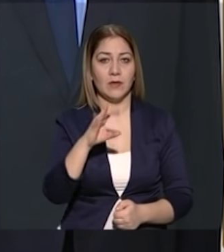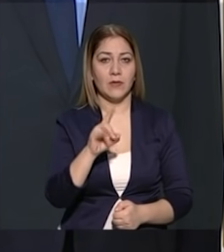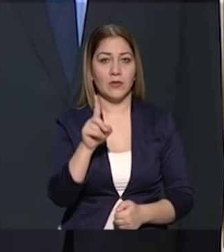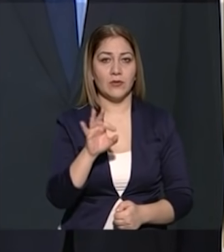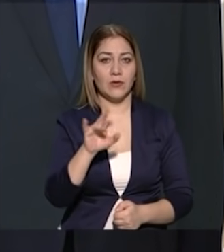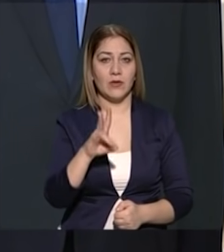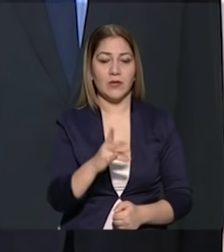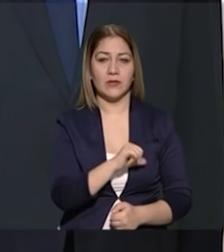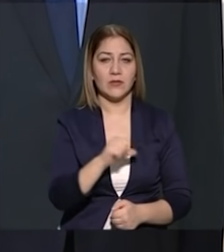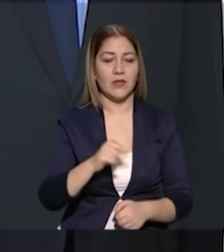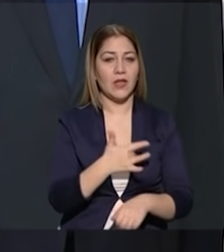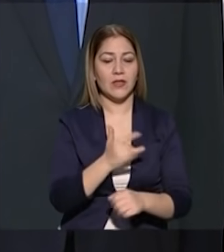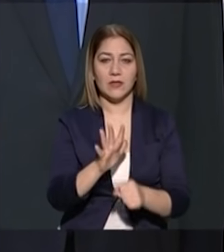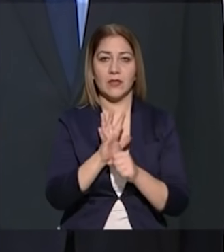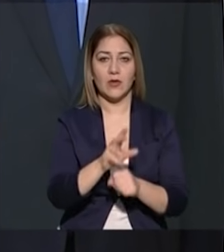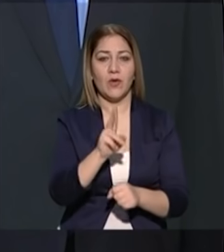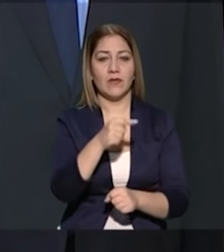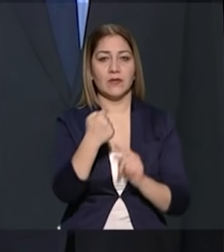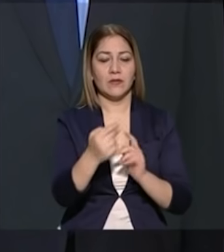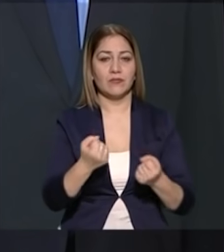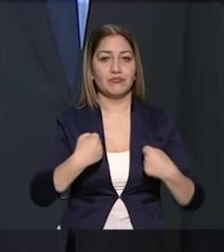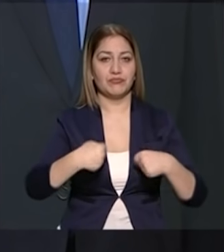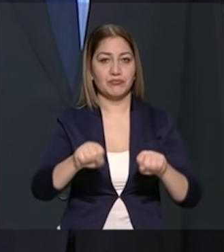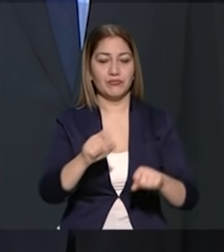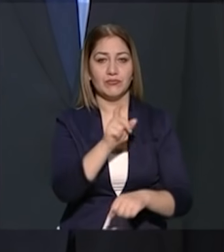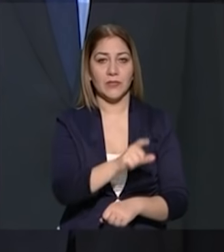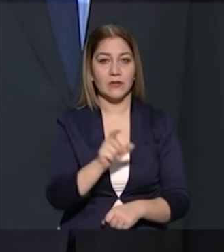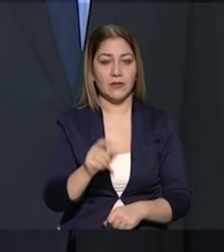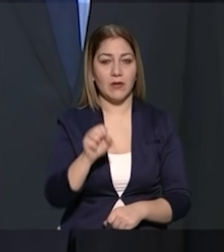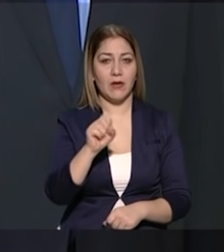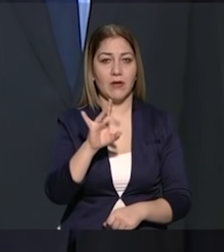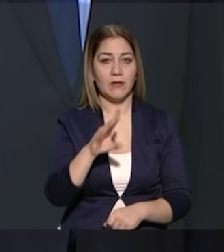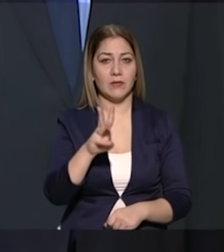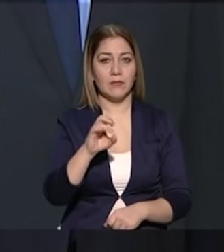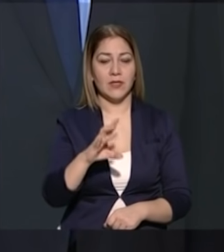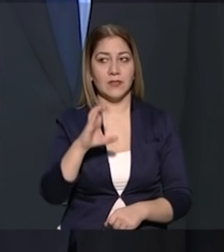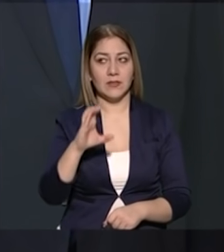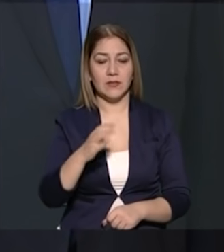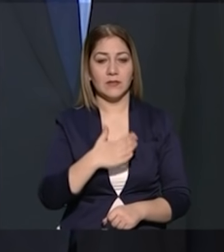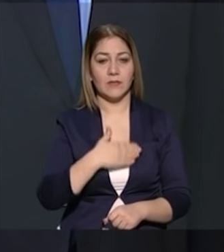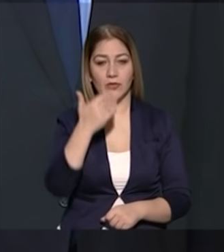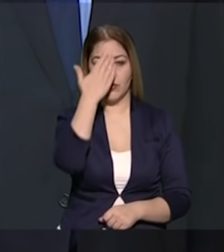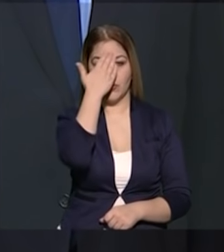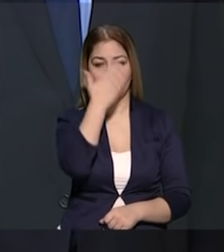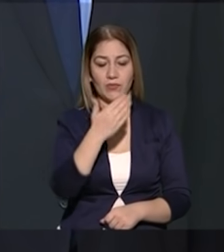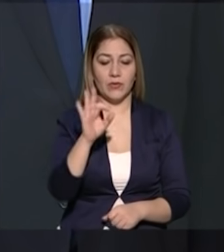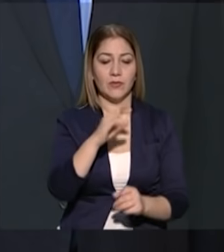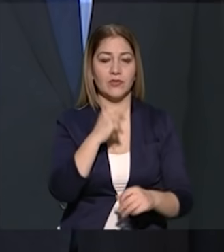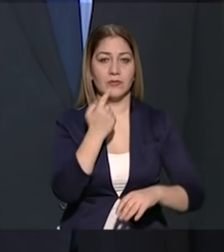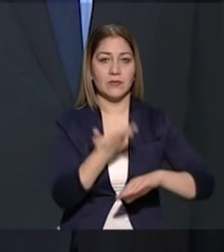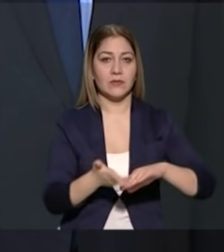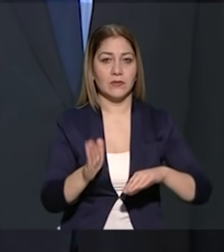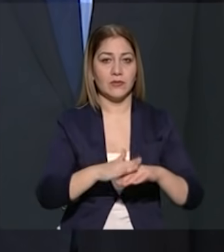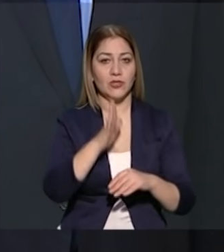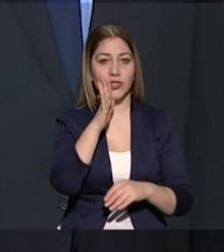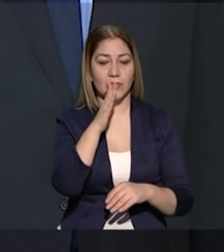նորից խստորեն դատապարտելով նրա նկատմամբ կատարվածը։ Արմեն Սարգսյանի խոսքով հատկապես մեր երկրի ու ժողովրդի համար այս բարդ